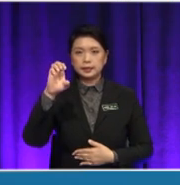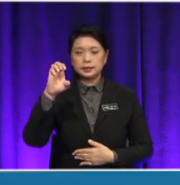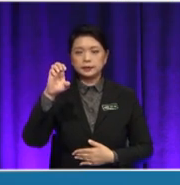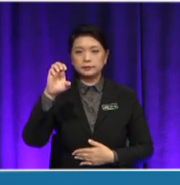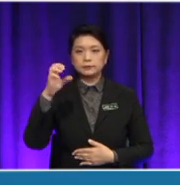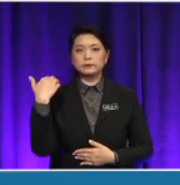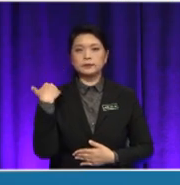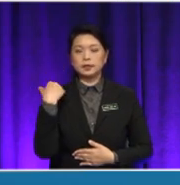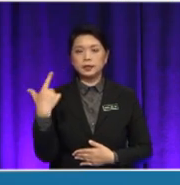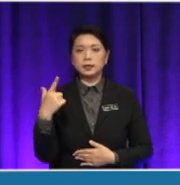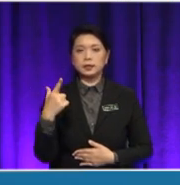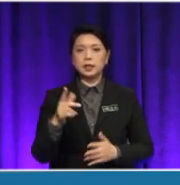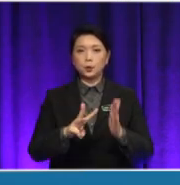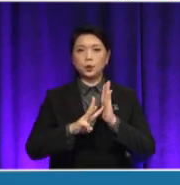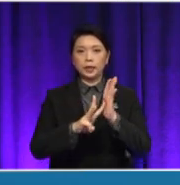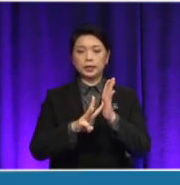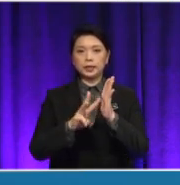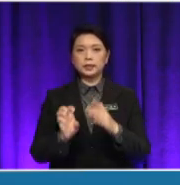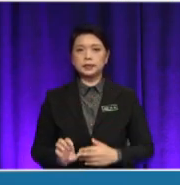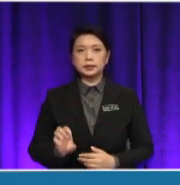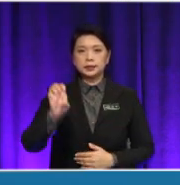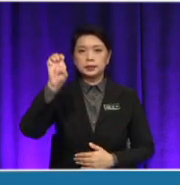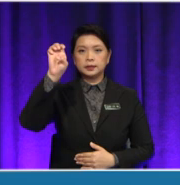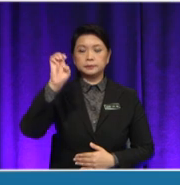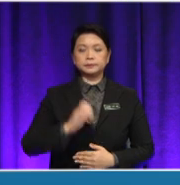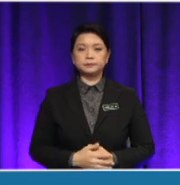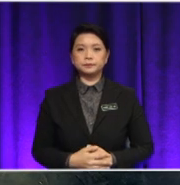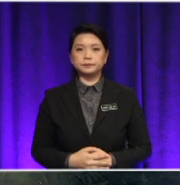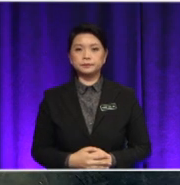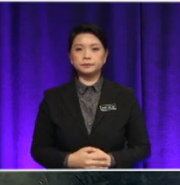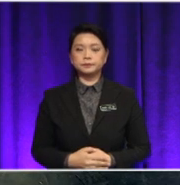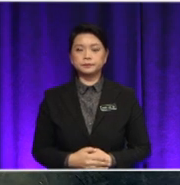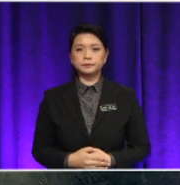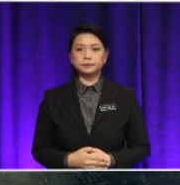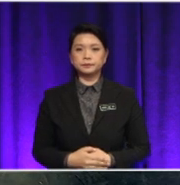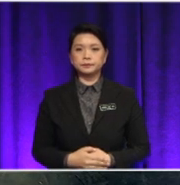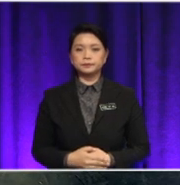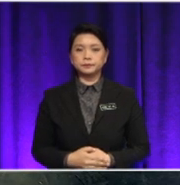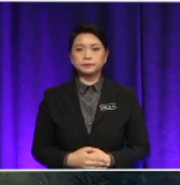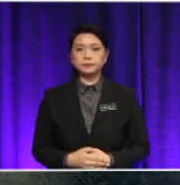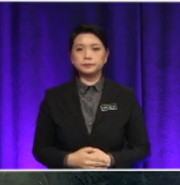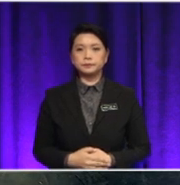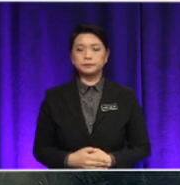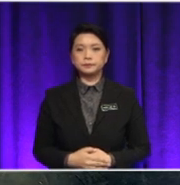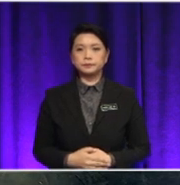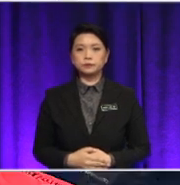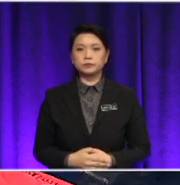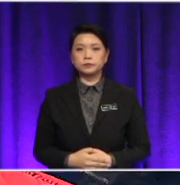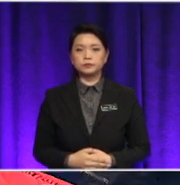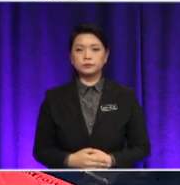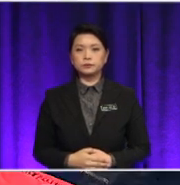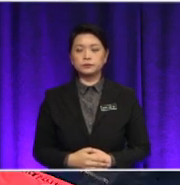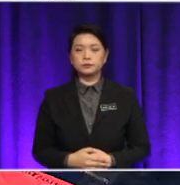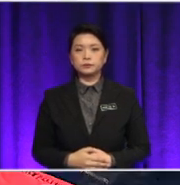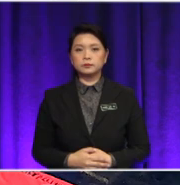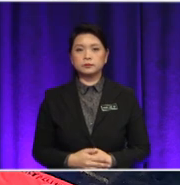mewakili dongakan. Mari kita lihat demonstration untuk E. Okey, baik. Untuk E, elevation itu dongakan. Yeah. Bila dia